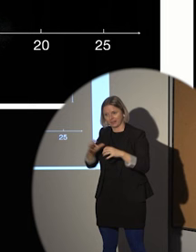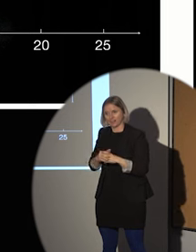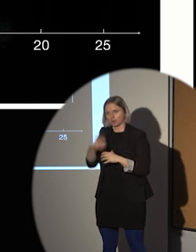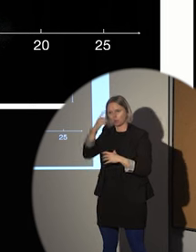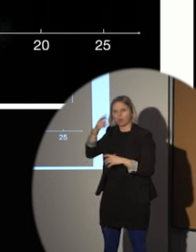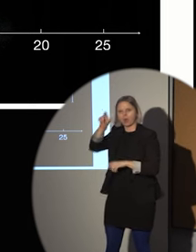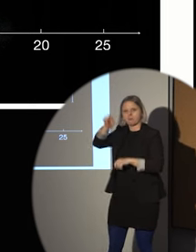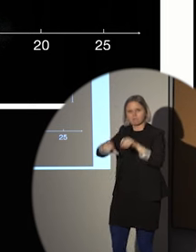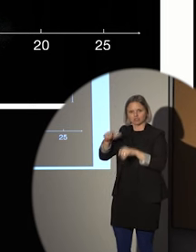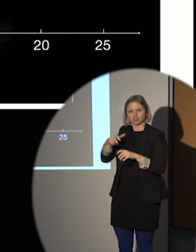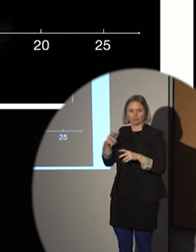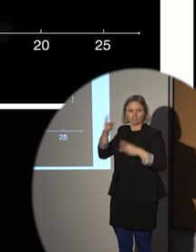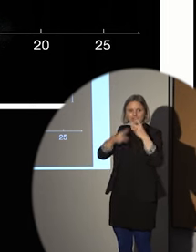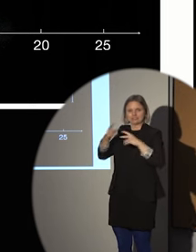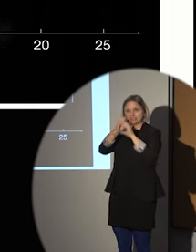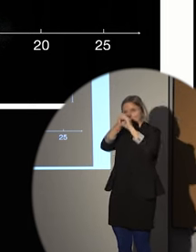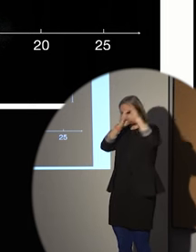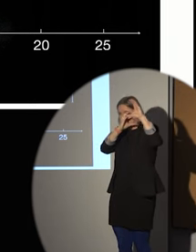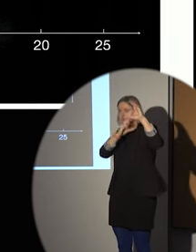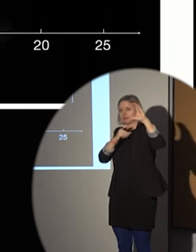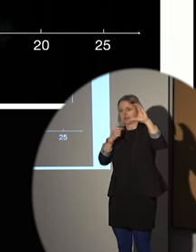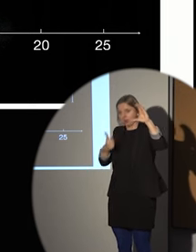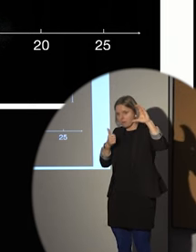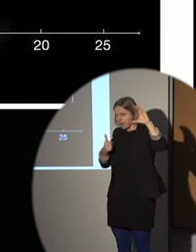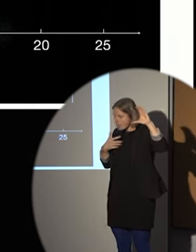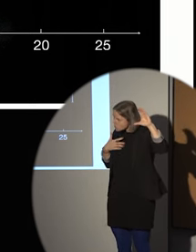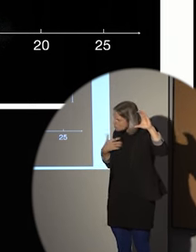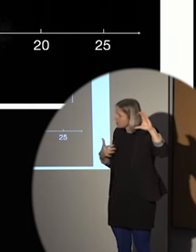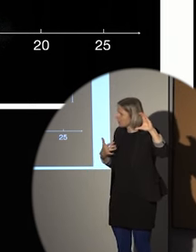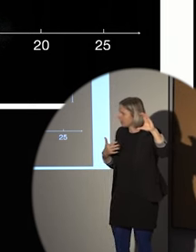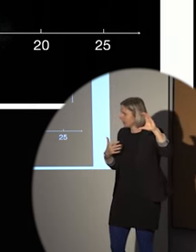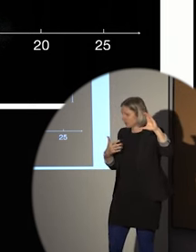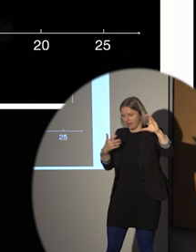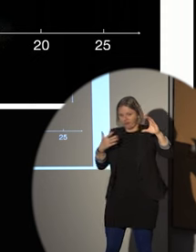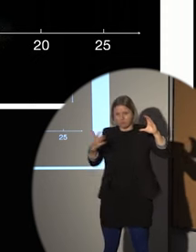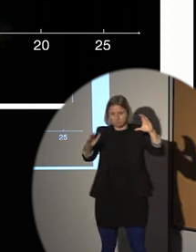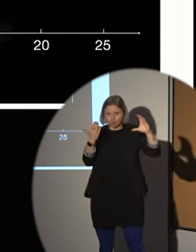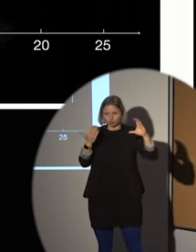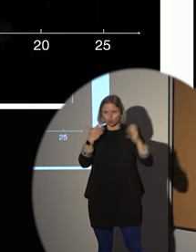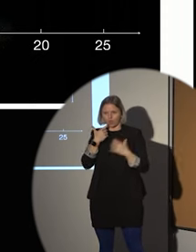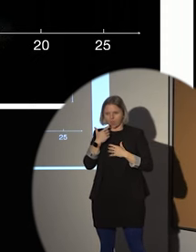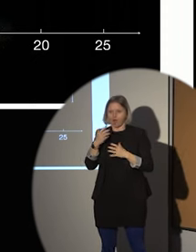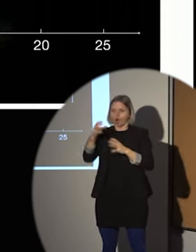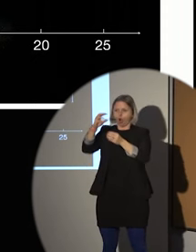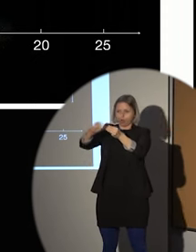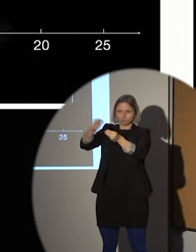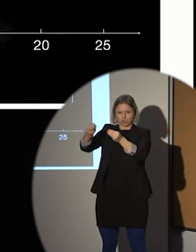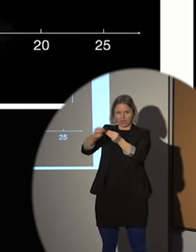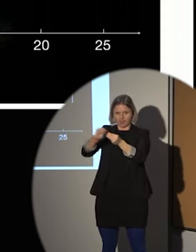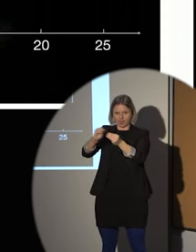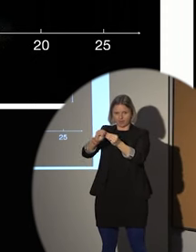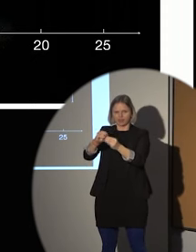physiciens ? C'est parce qu'au même moment, vous allez avoir en 3 dimensions la vitesse d'un objet, et si